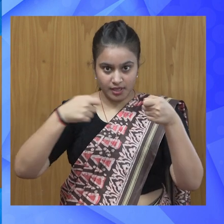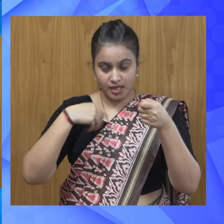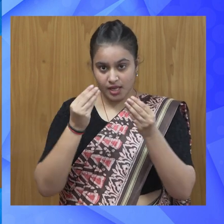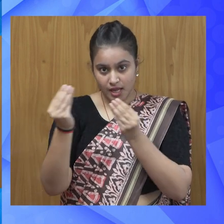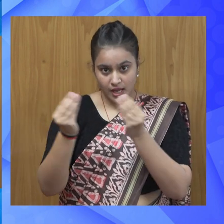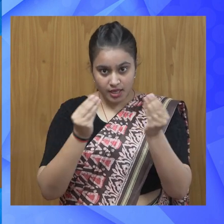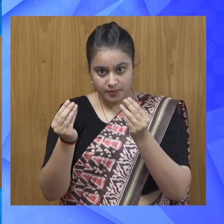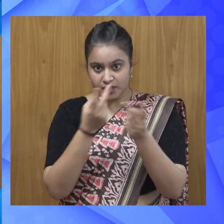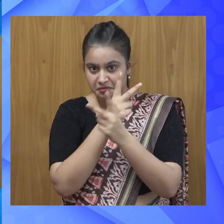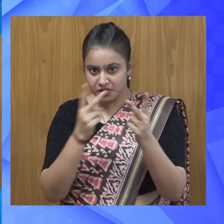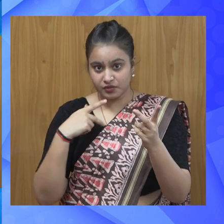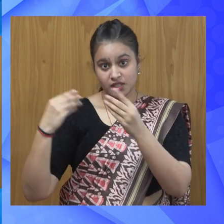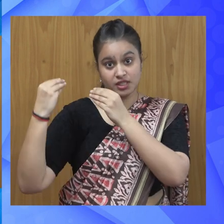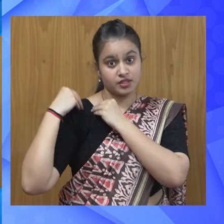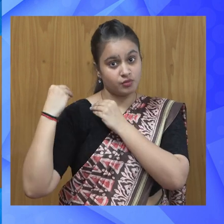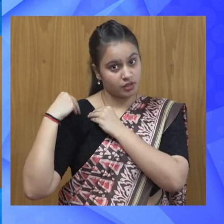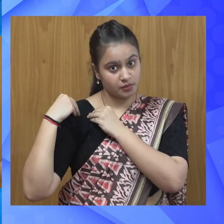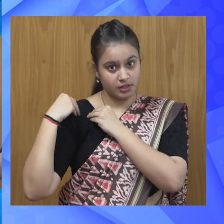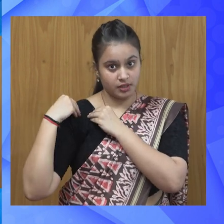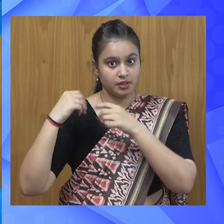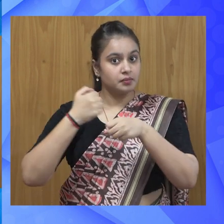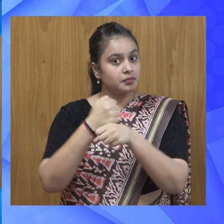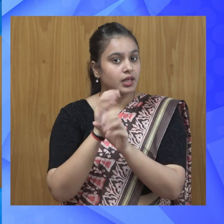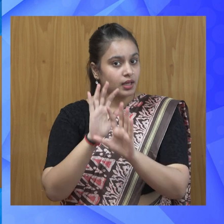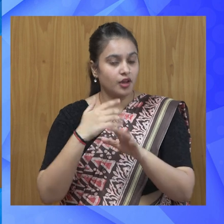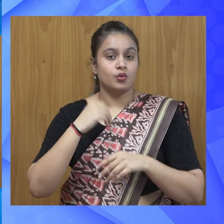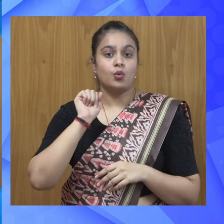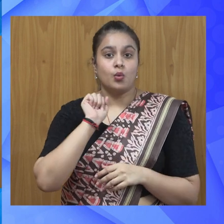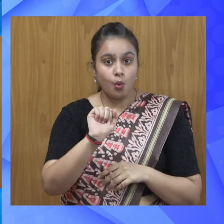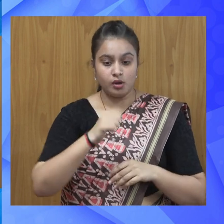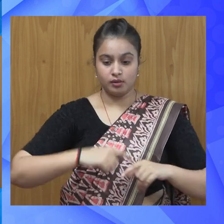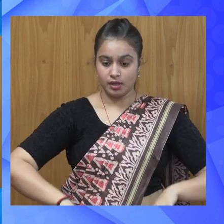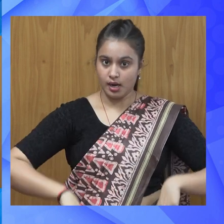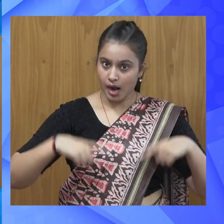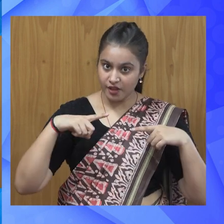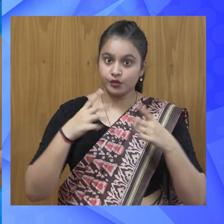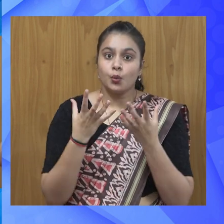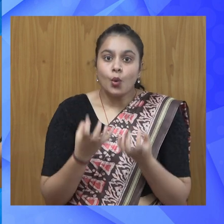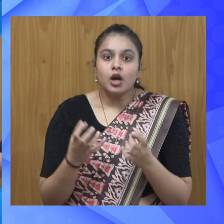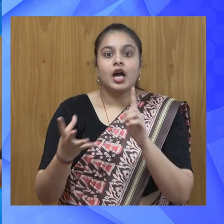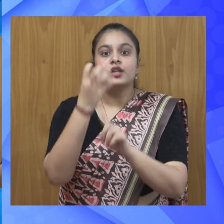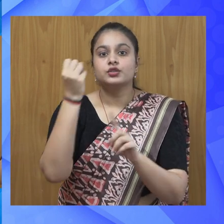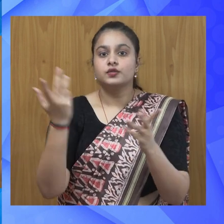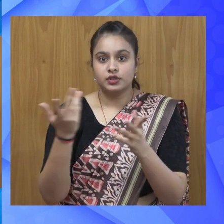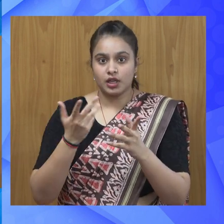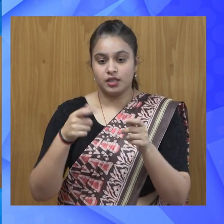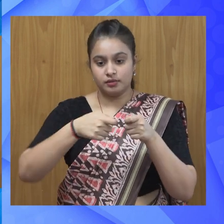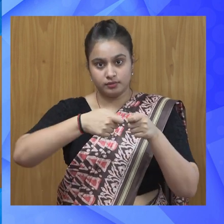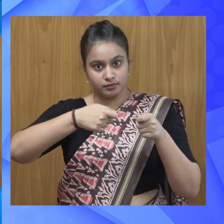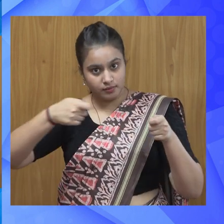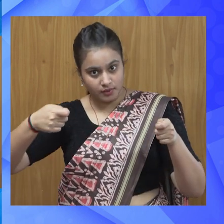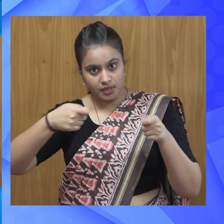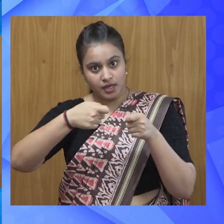जो जिम्मेदारी है उसके ऊपर बंधा हुआ है और जो आपकी जीवन की मांगे हैं उसको उसके लिए उसको खींचता